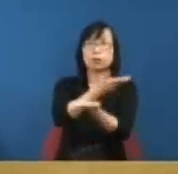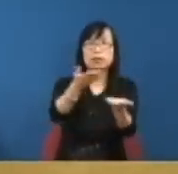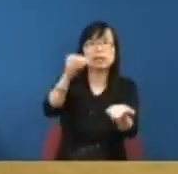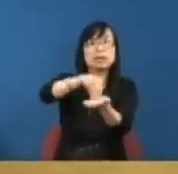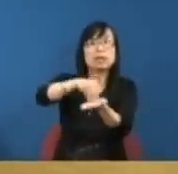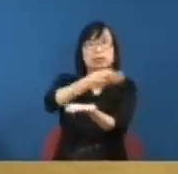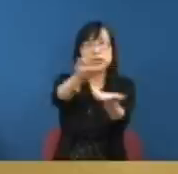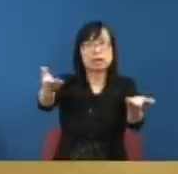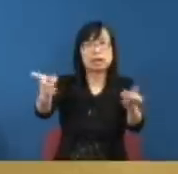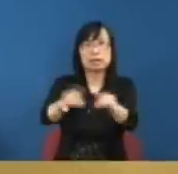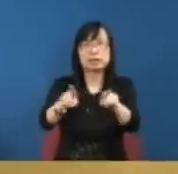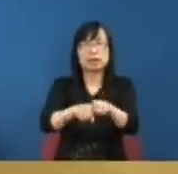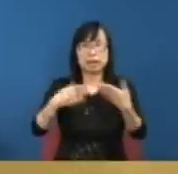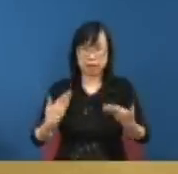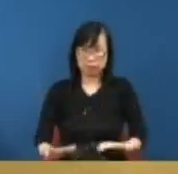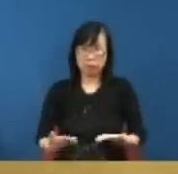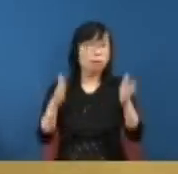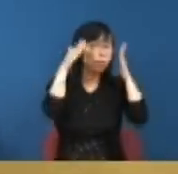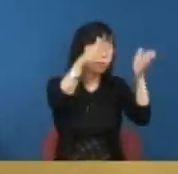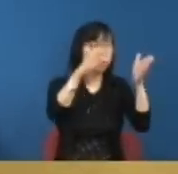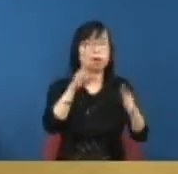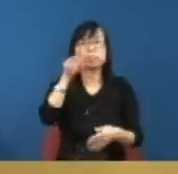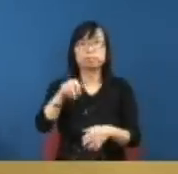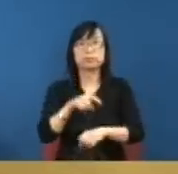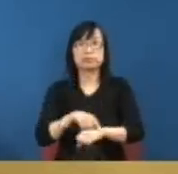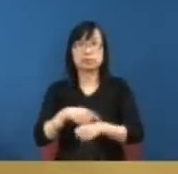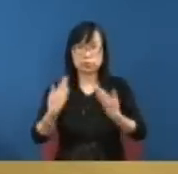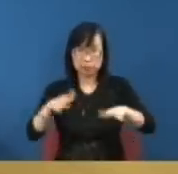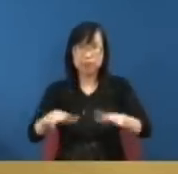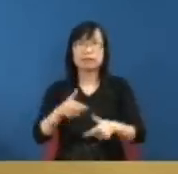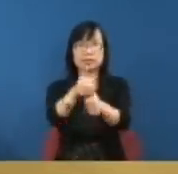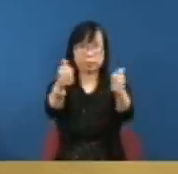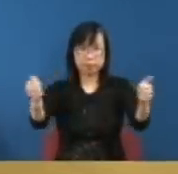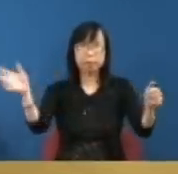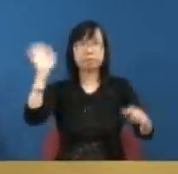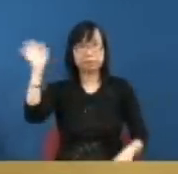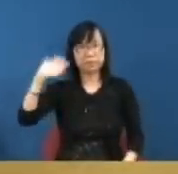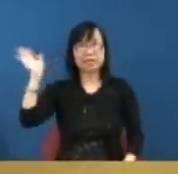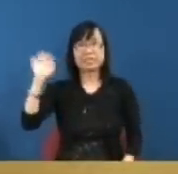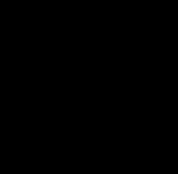一起的。好，今天向左望講到這裡，多謝大家，好，拜拜。